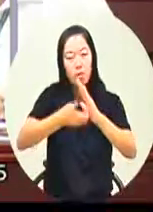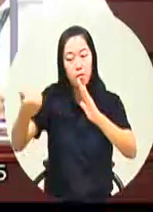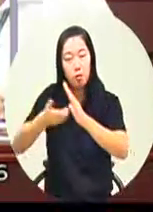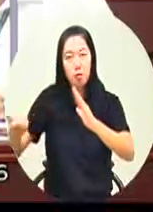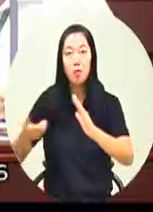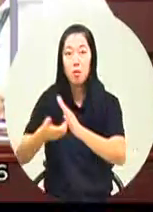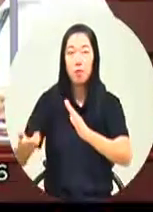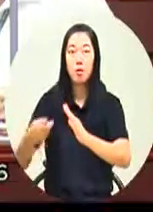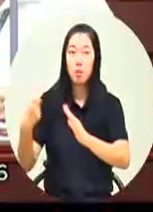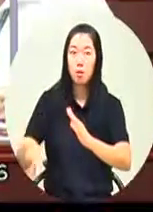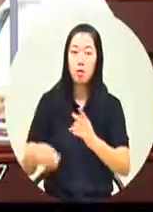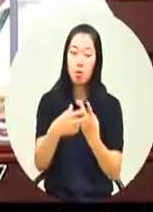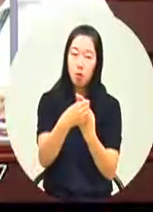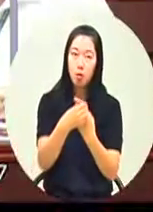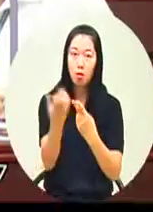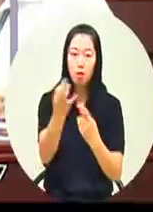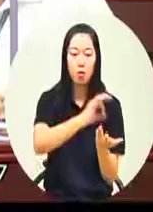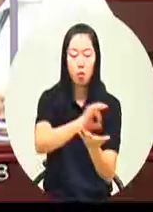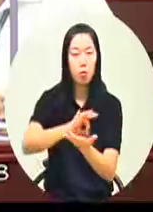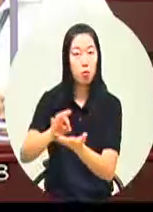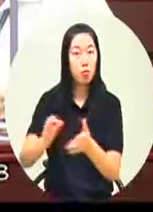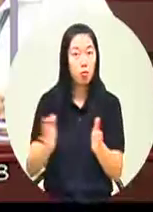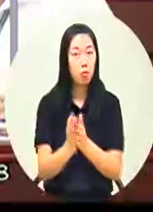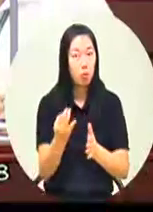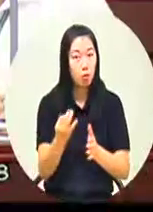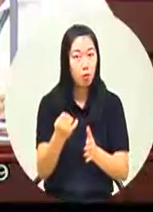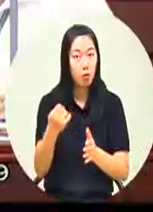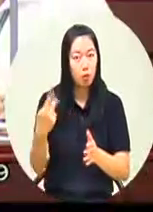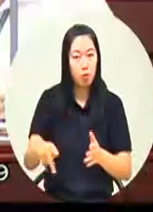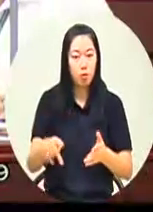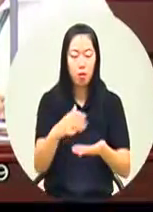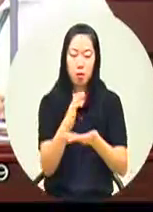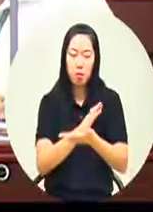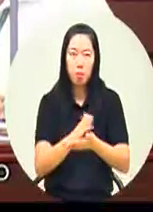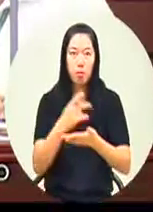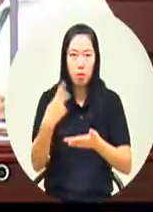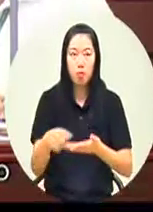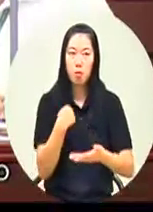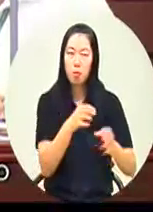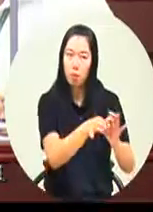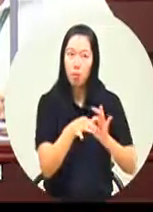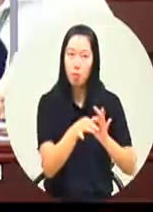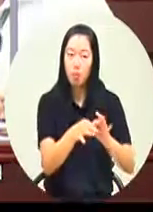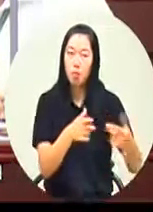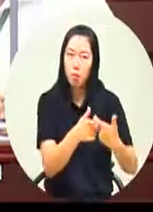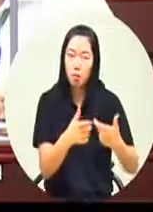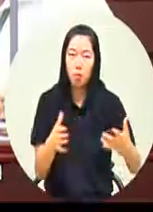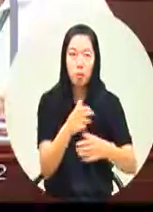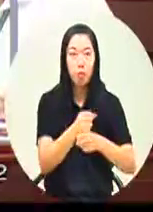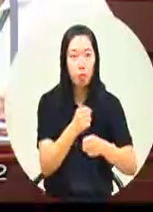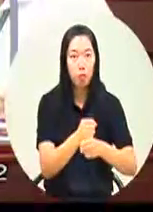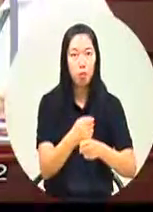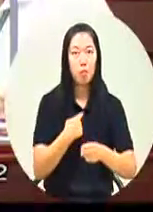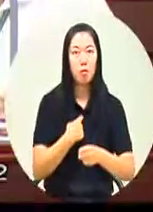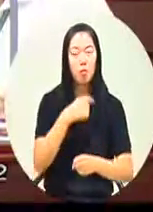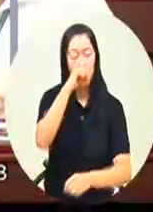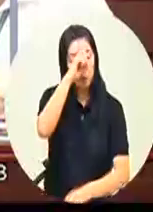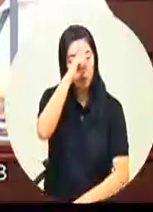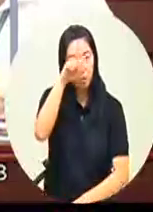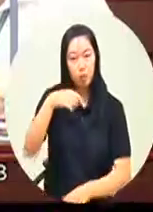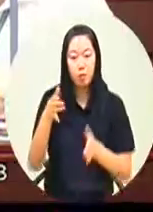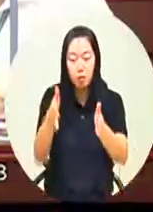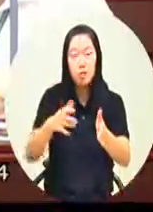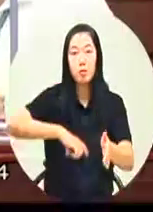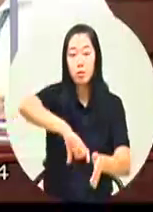我想这个在公务局的评估之下，我们会跟他密切来配合。那当然，我们期待哈，在那个区域能够提供一个比